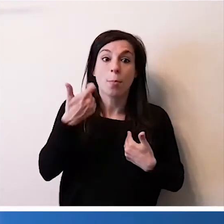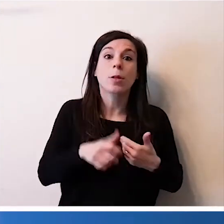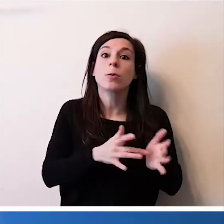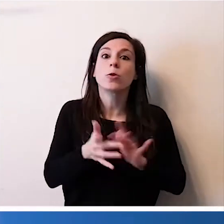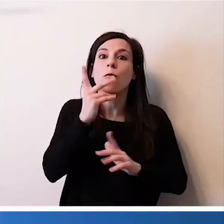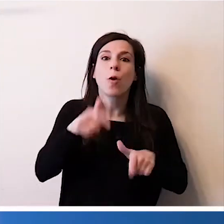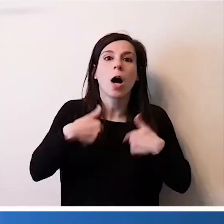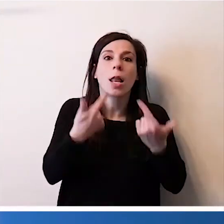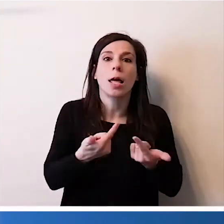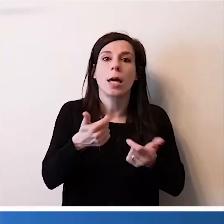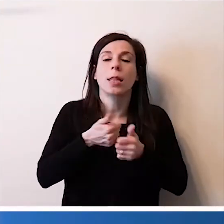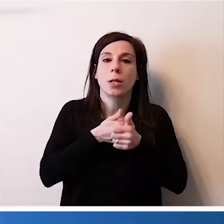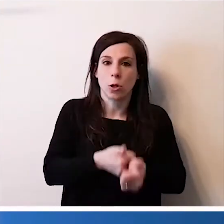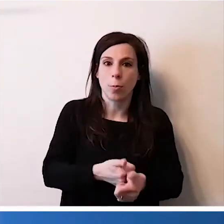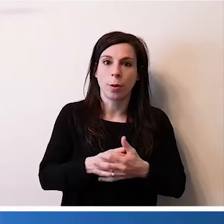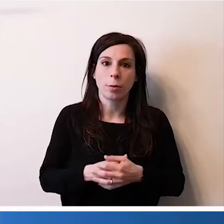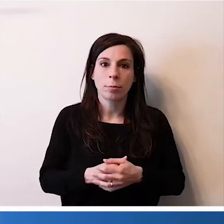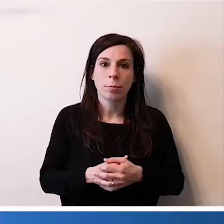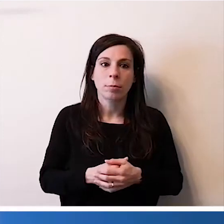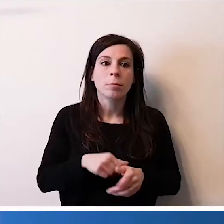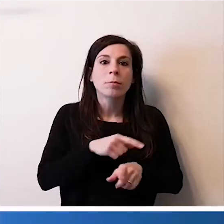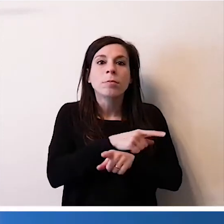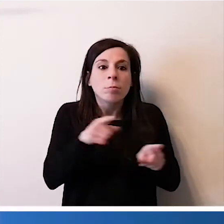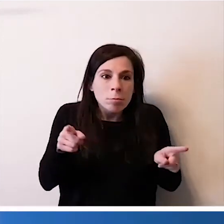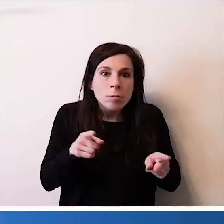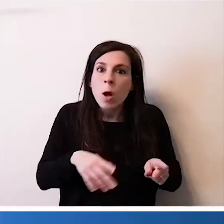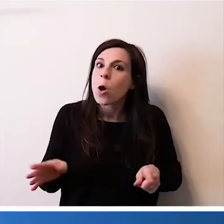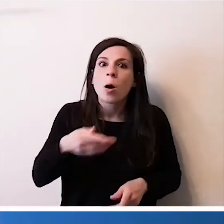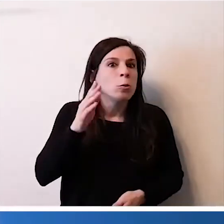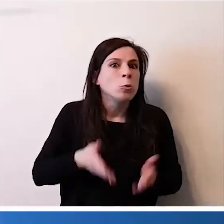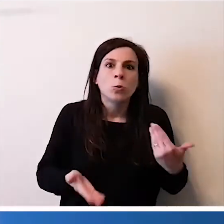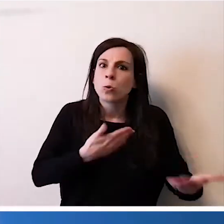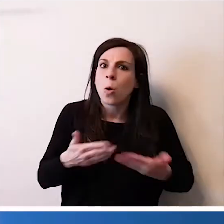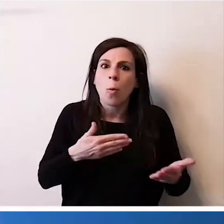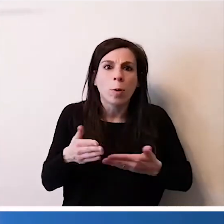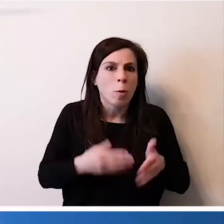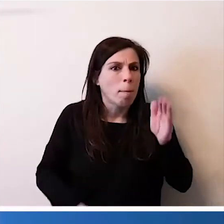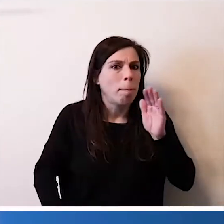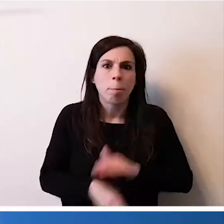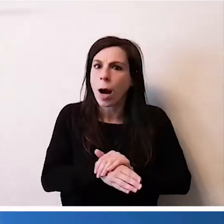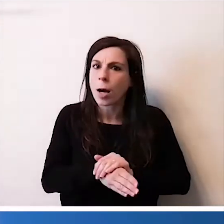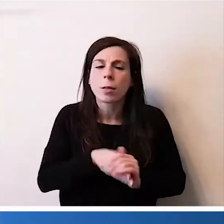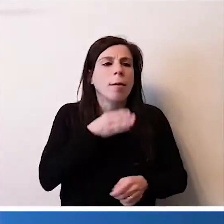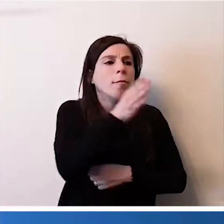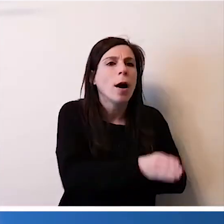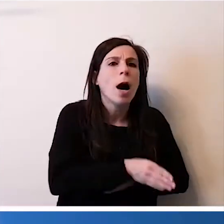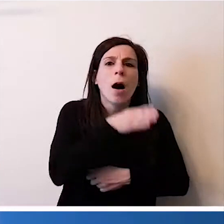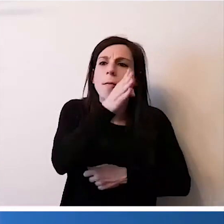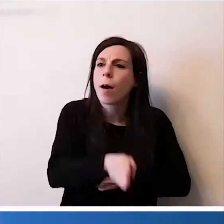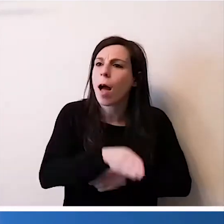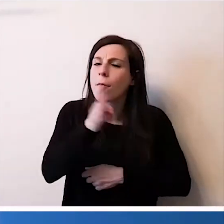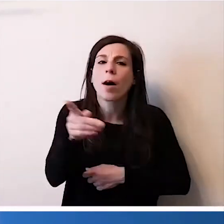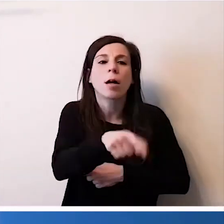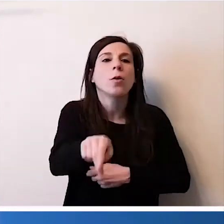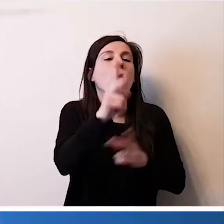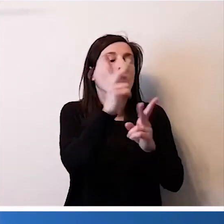Allora, sapete cosa gli portarono? I tre partirono subito, senza indugio, perché sono sempre felici di